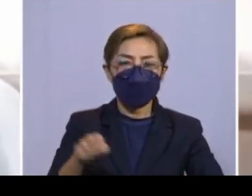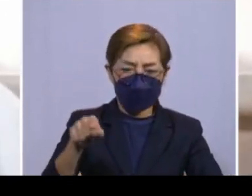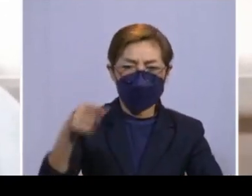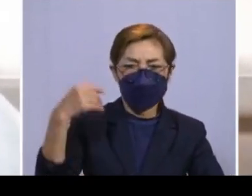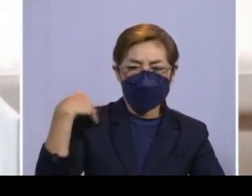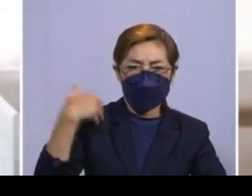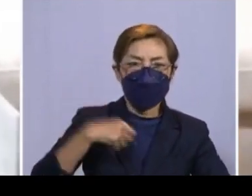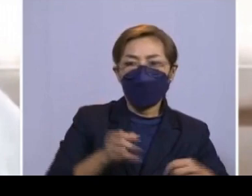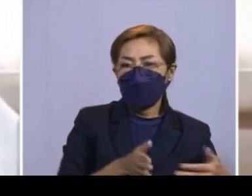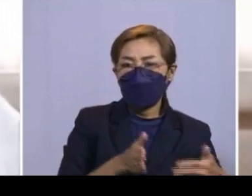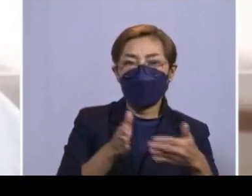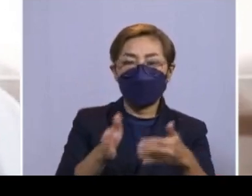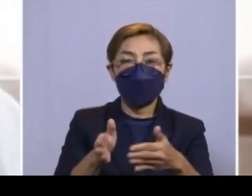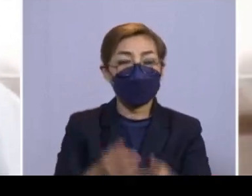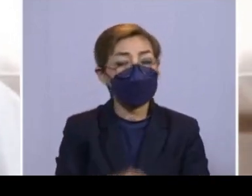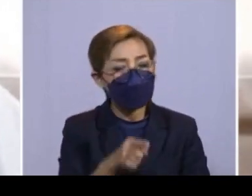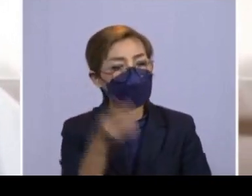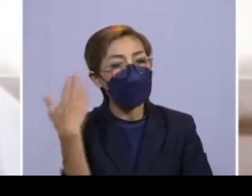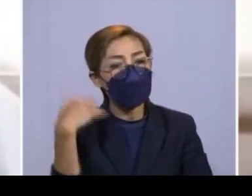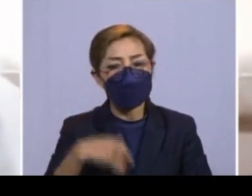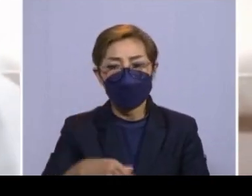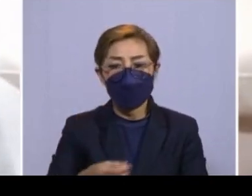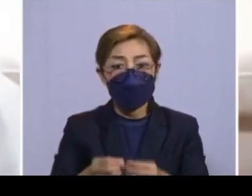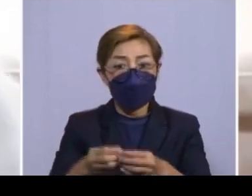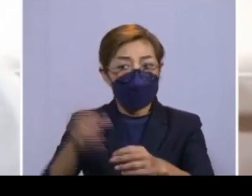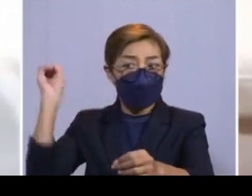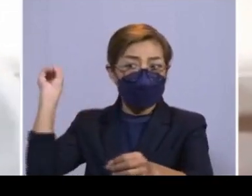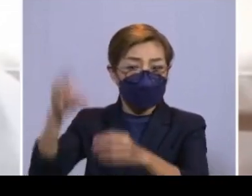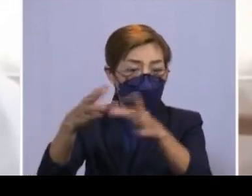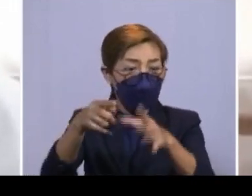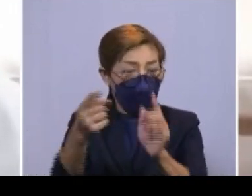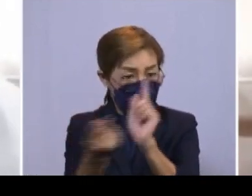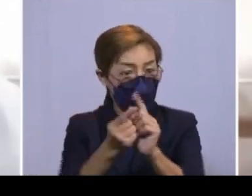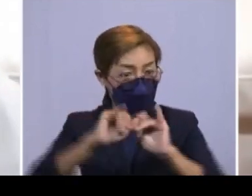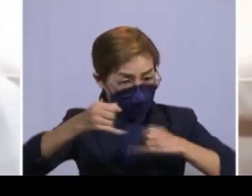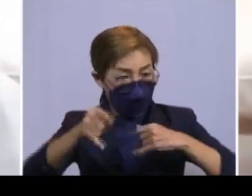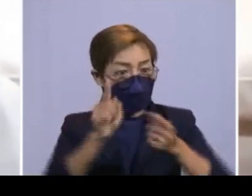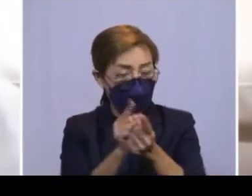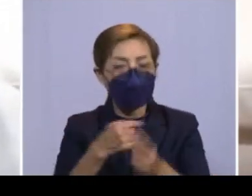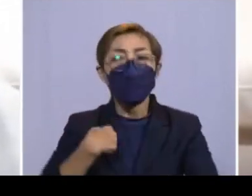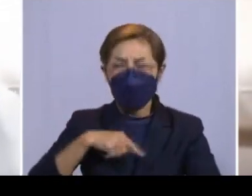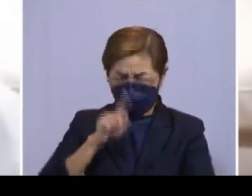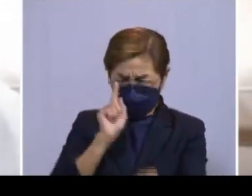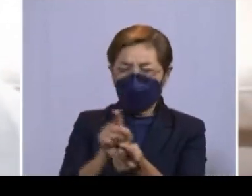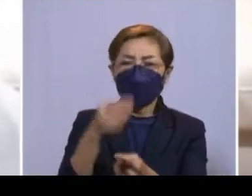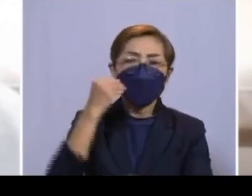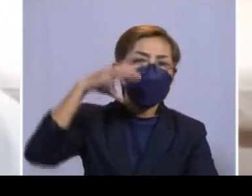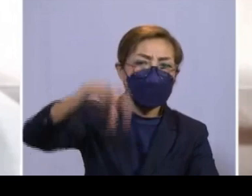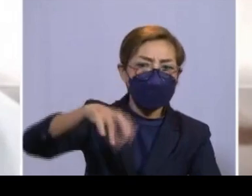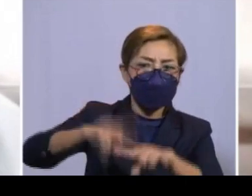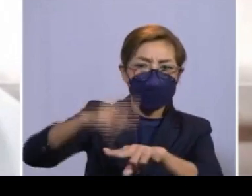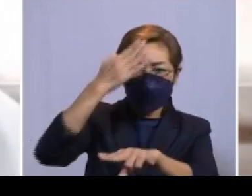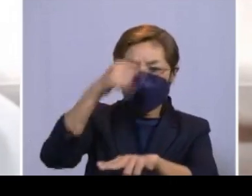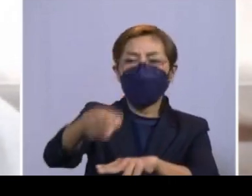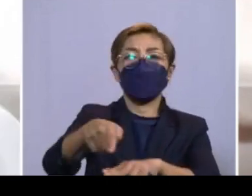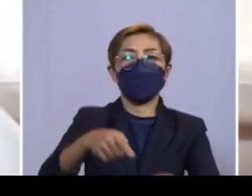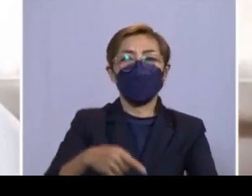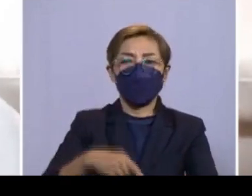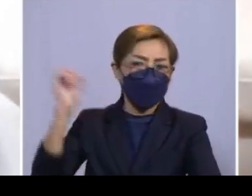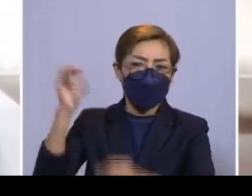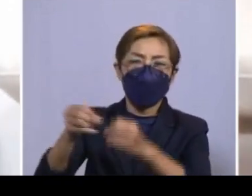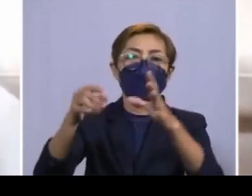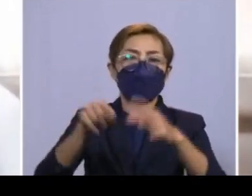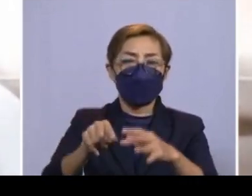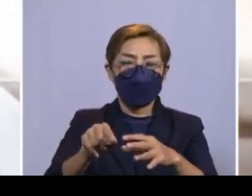ใช่ครับผม ตอนนั้นที่เราไปปาระเบิดคือเราได้เจอคู่อริ หรือเปล่าเจอครับผม เจอ นั่งอยู่หน้าบ้าน มีการท้าทายกันไหม ต